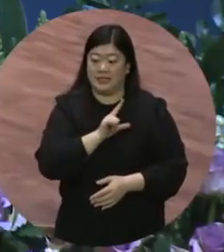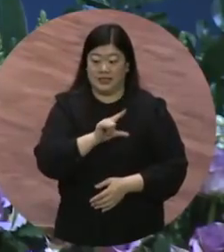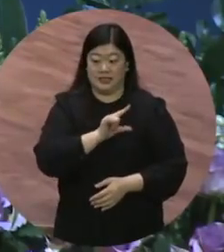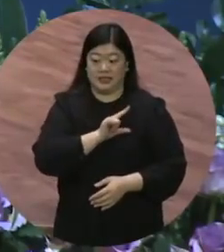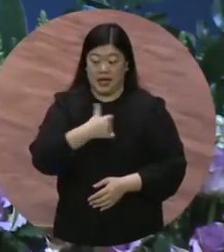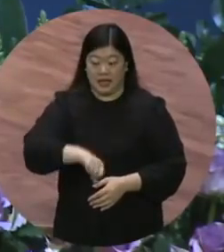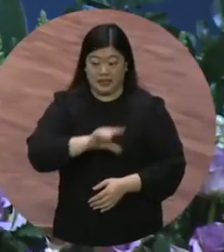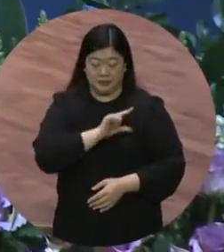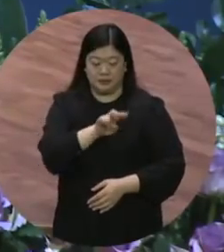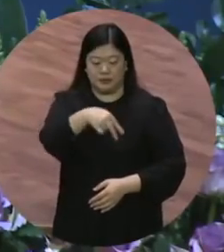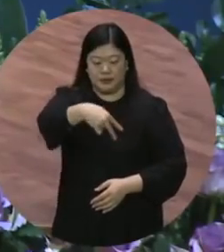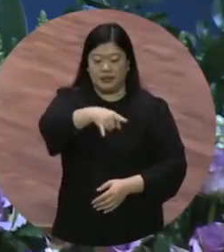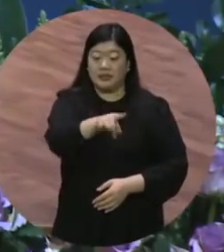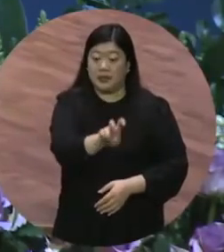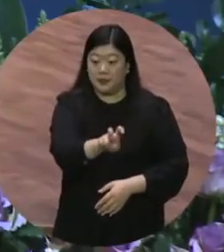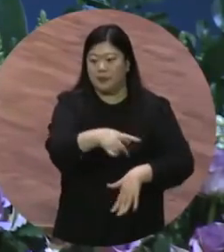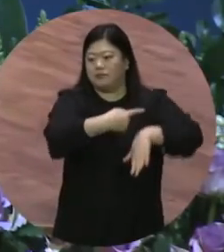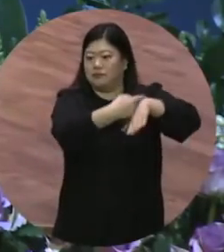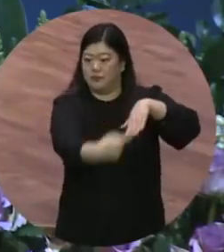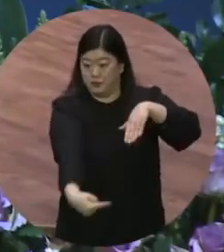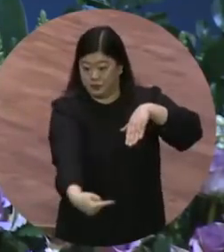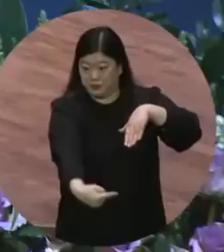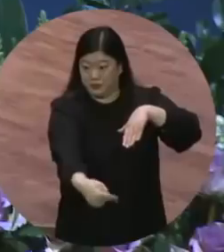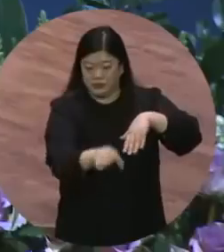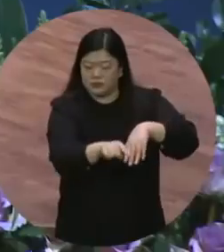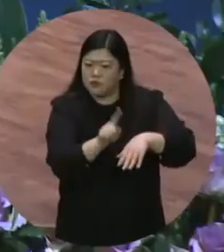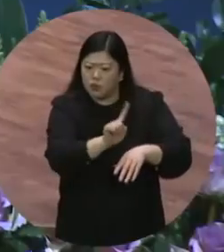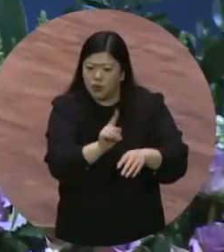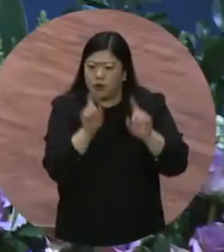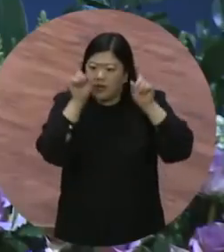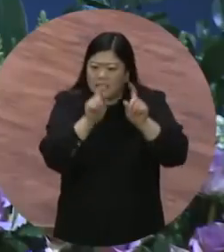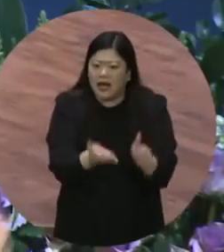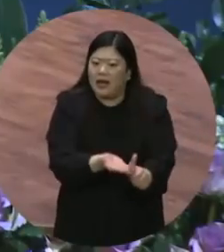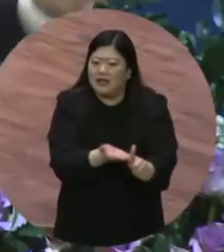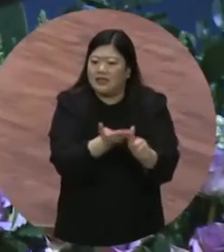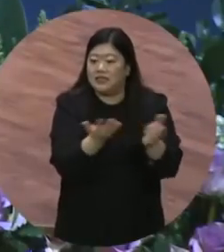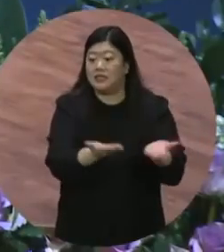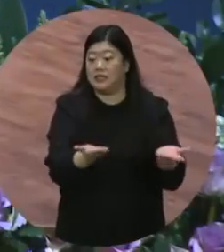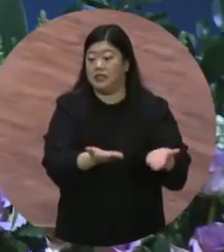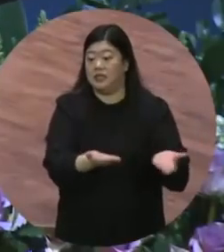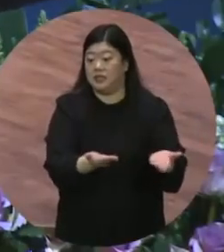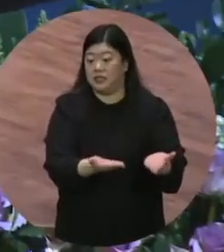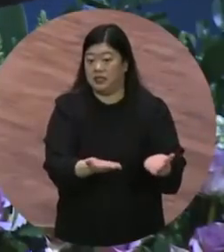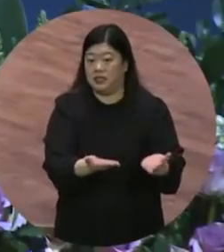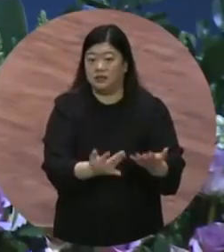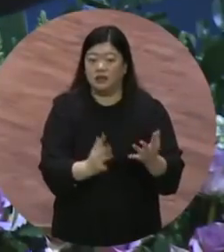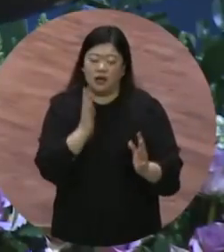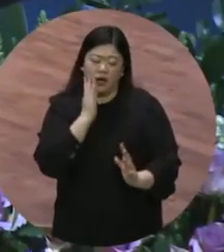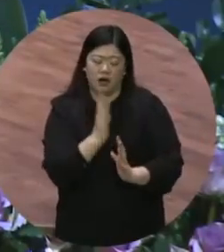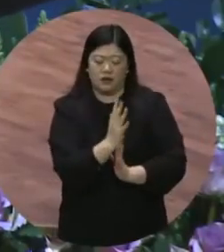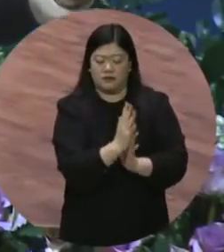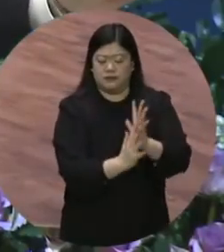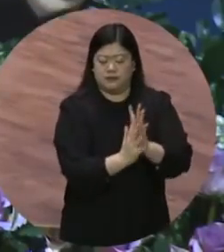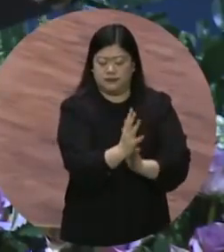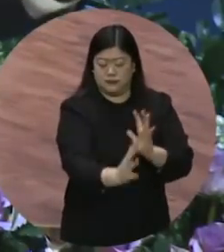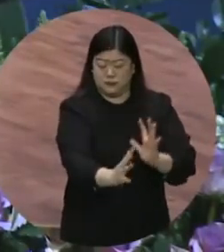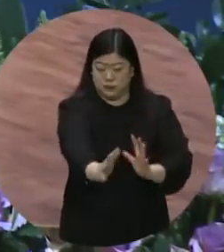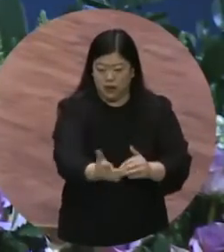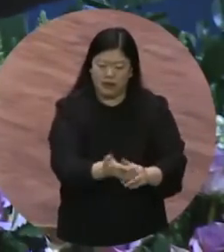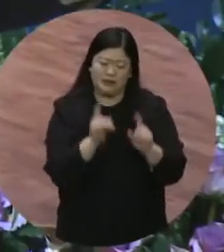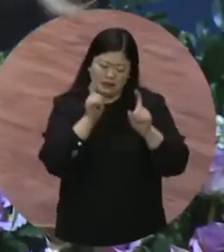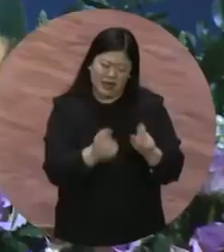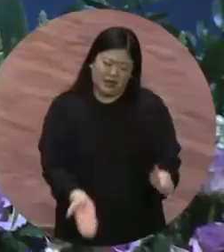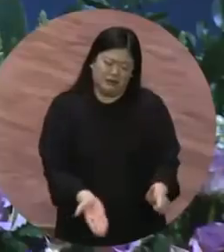직업은 목축업입니다. 하나님이 지시한 땅은 저 1500km가 넘는 지중해에 있는 가나안 땅,